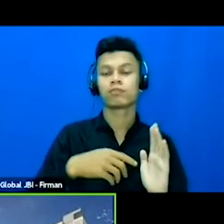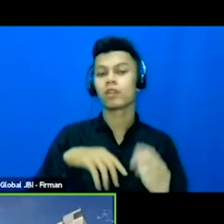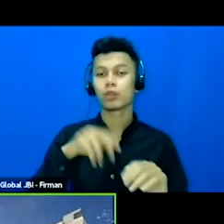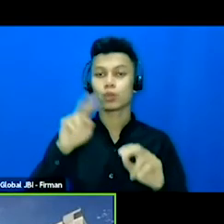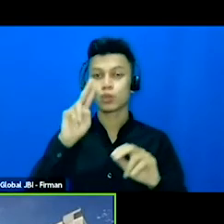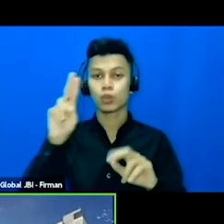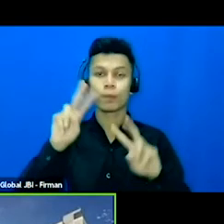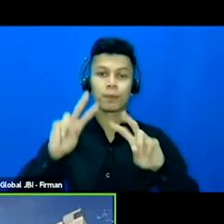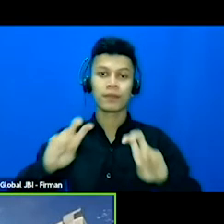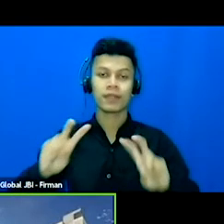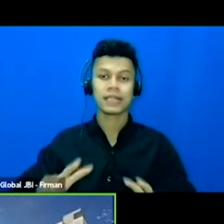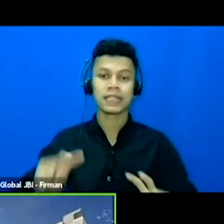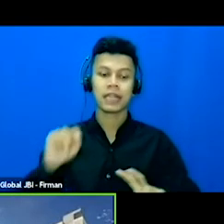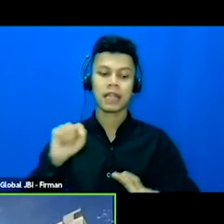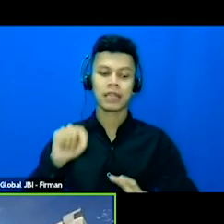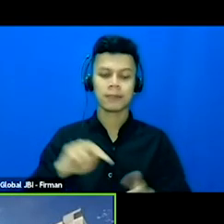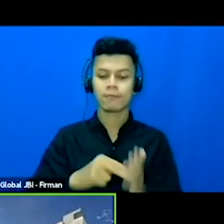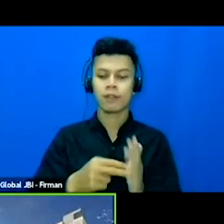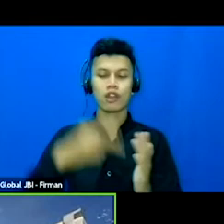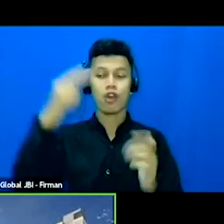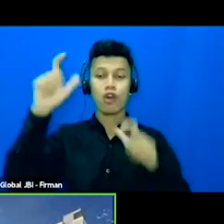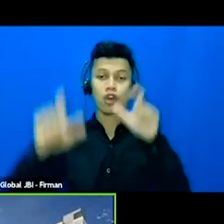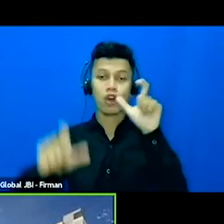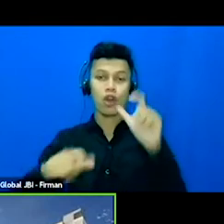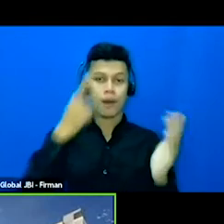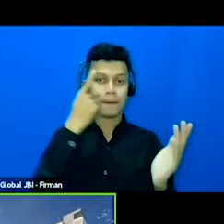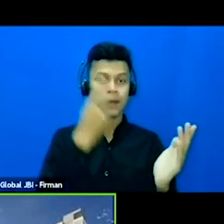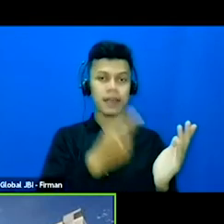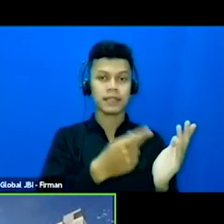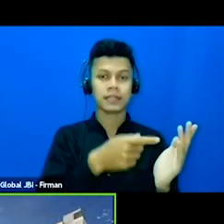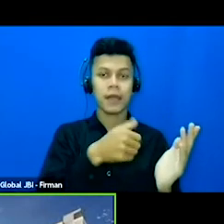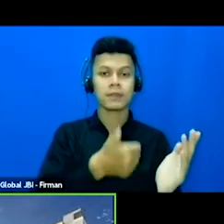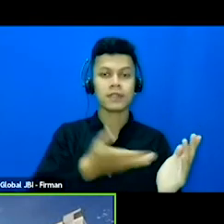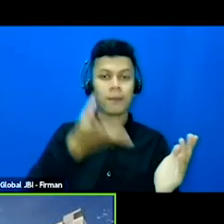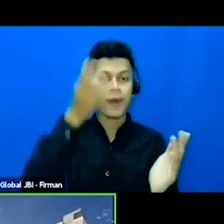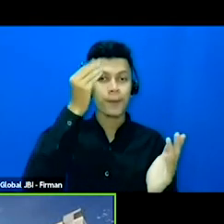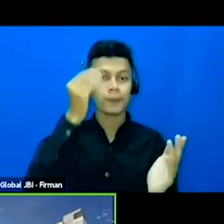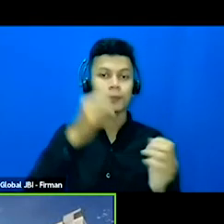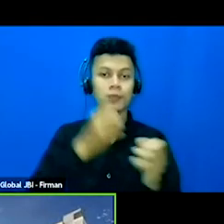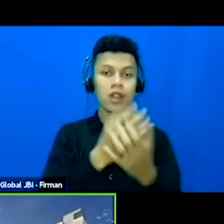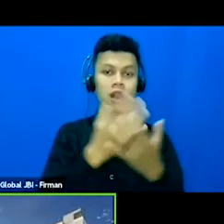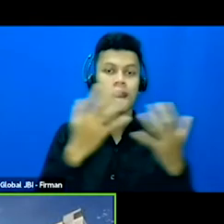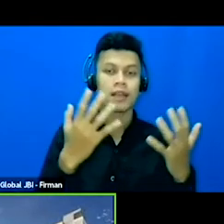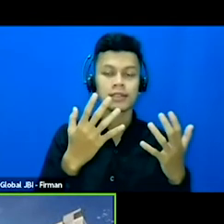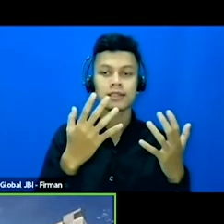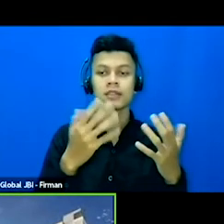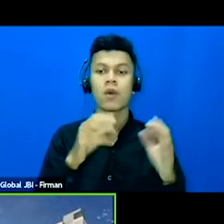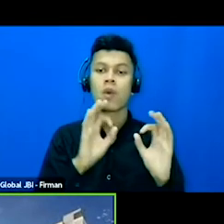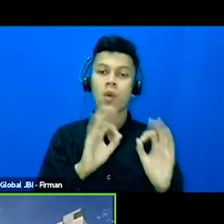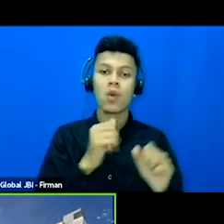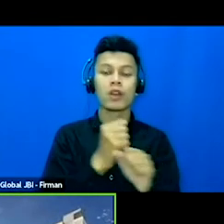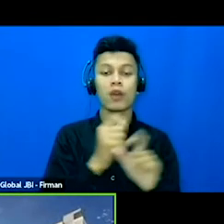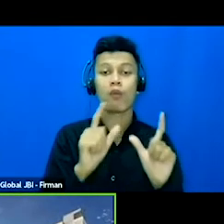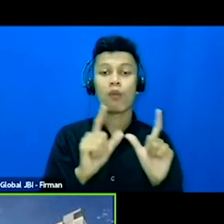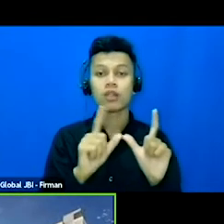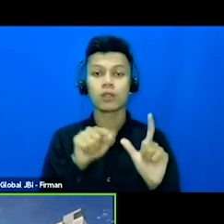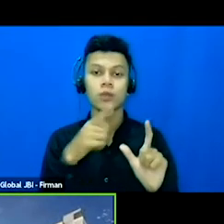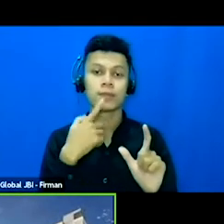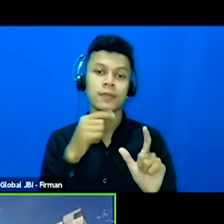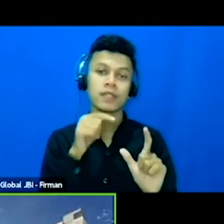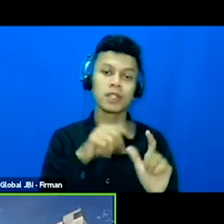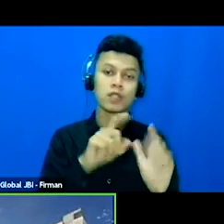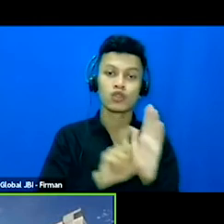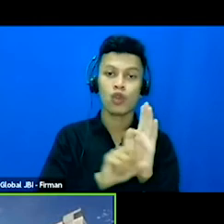sehingga pembaca itu mal apa mengetahui dengan jelas gitu oke ngono sing itu seperti ini